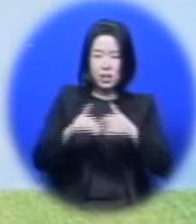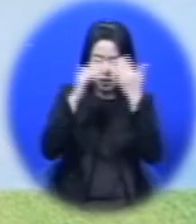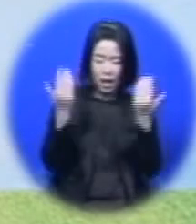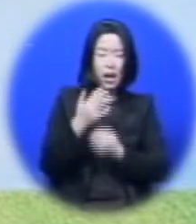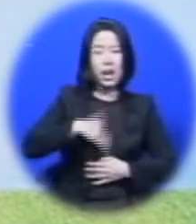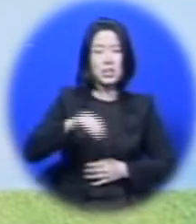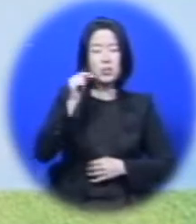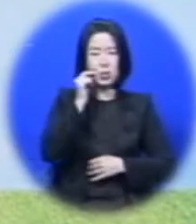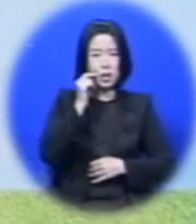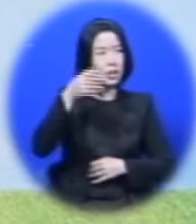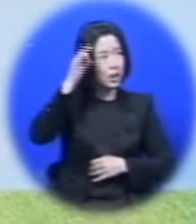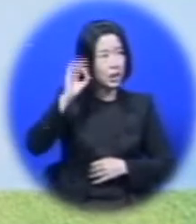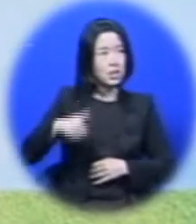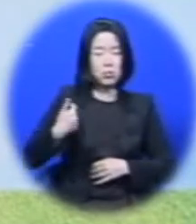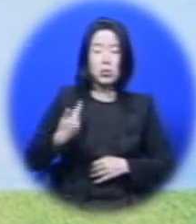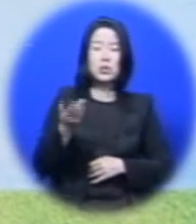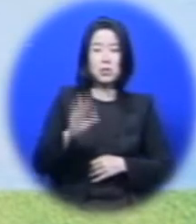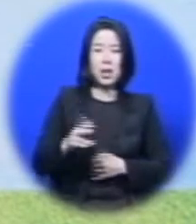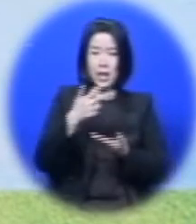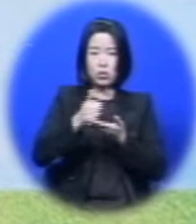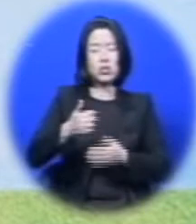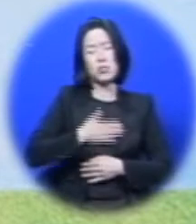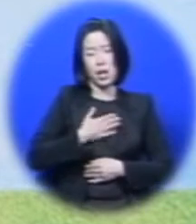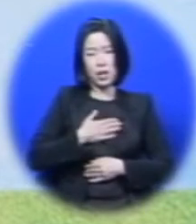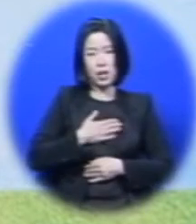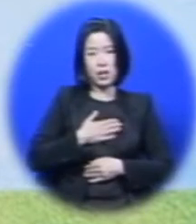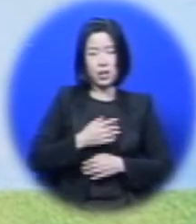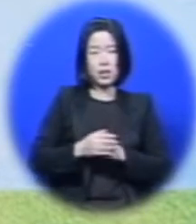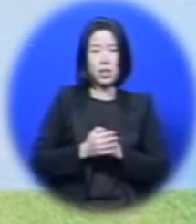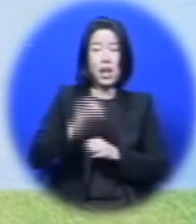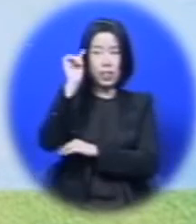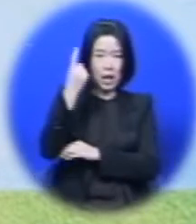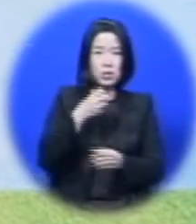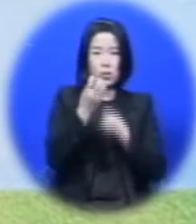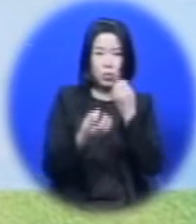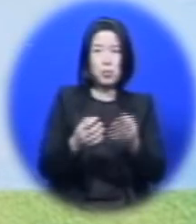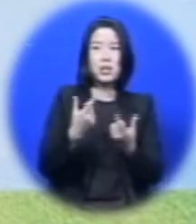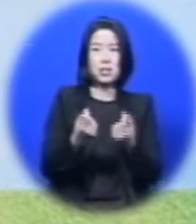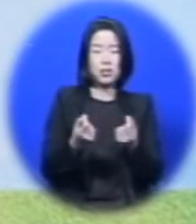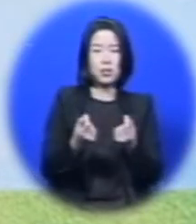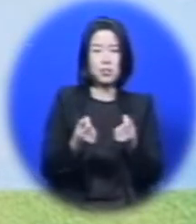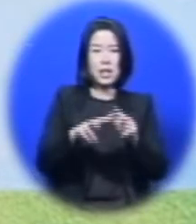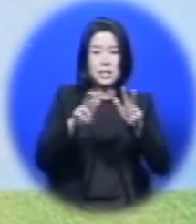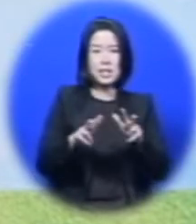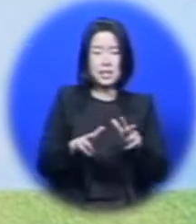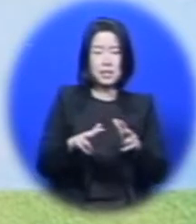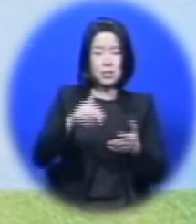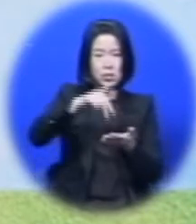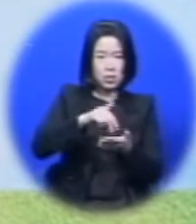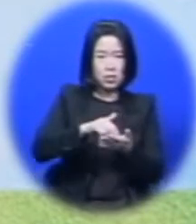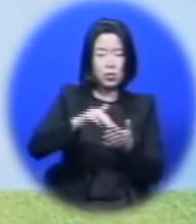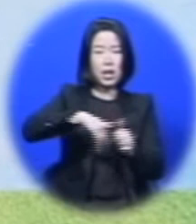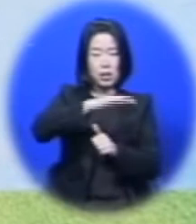못하니까 여러분은 깨닫지는 못하겠지만 주님은 아신단 말입니다. 다윗의 고백처럼 지금 처지와 형편이